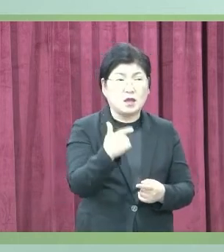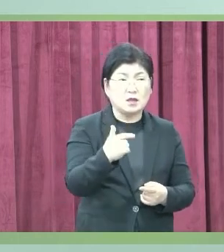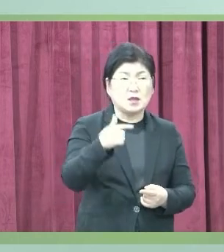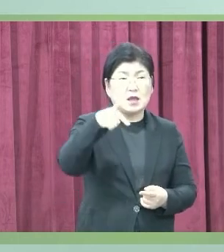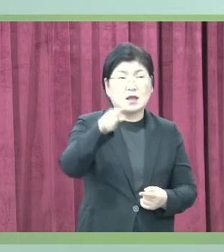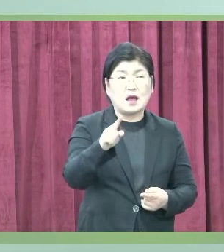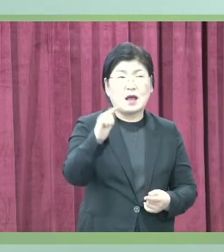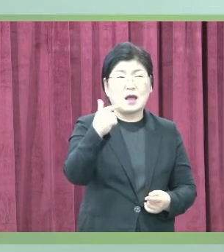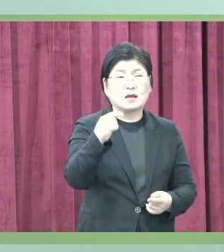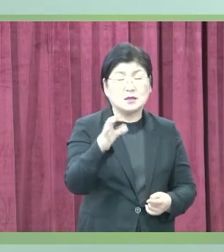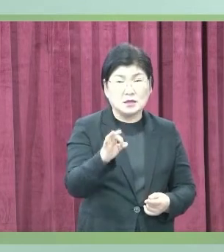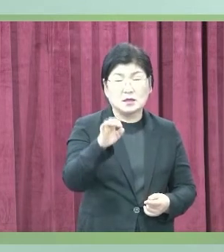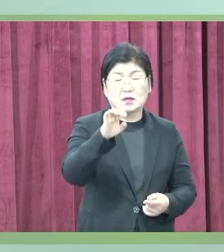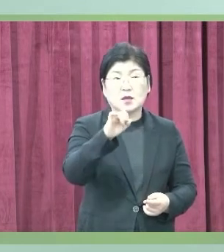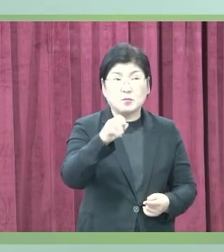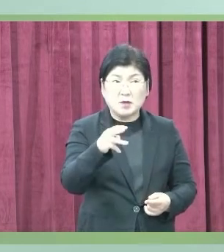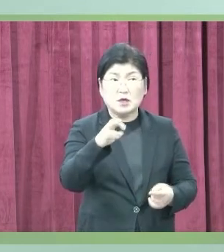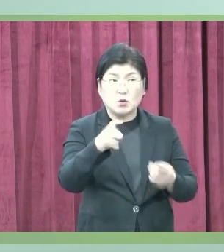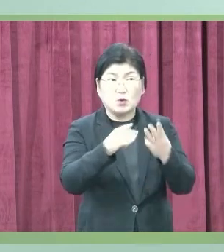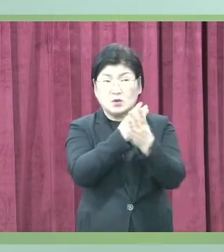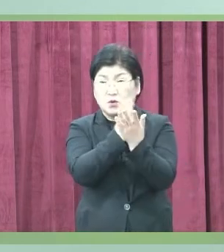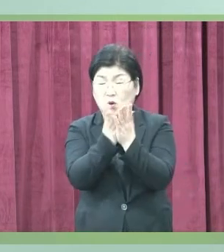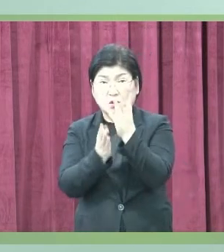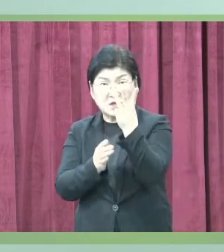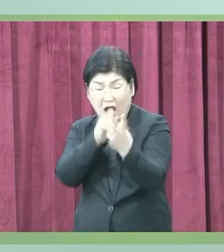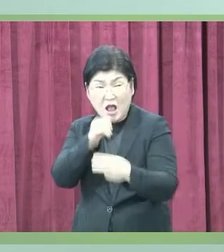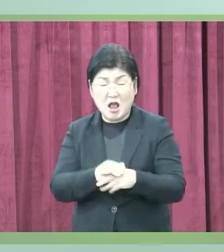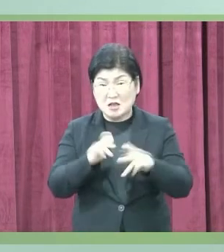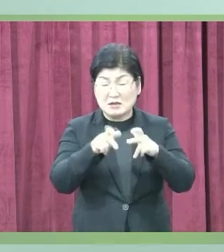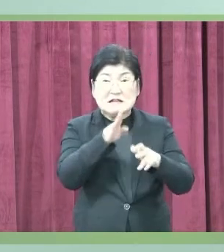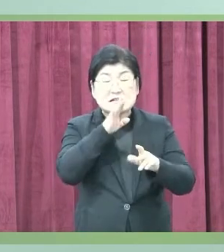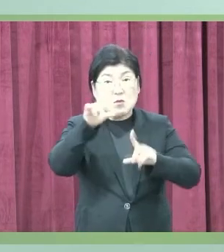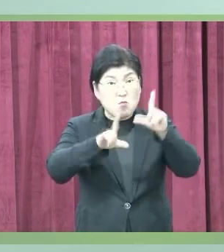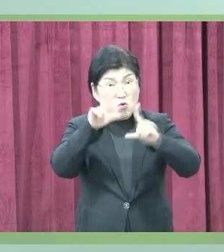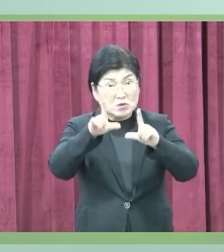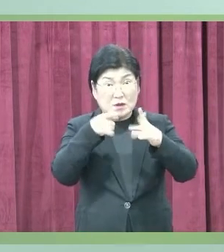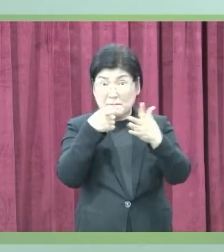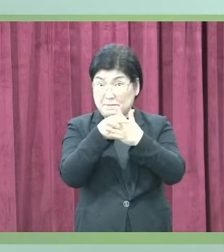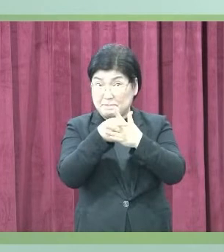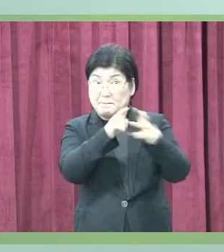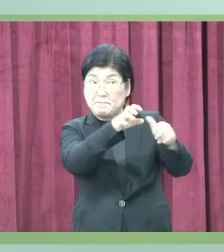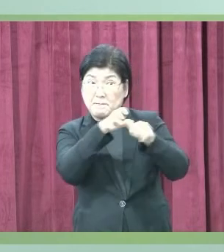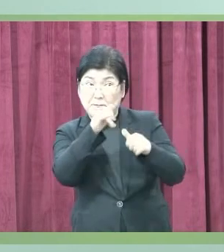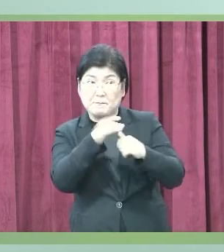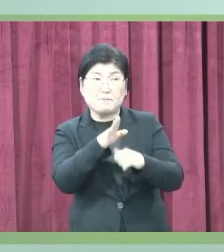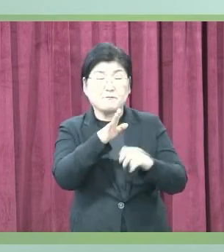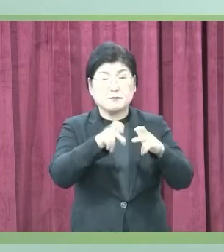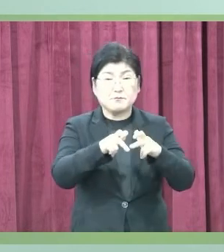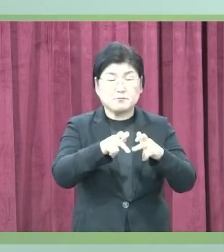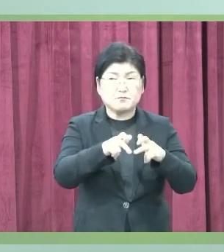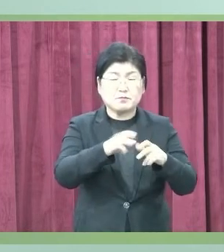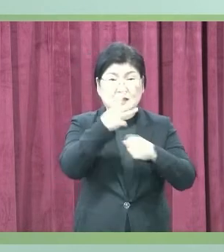변수를 설정하고 투입을 했습니다. 저희가 장애인 실태조사를 이용했다고 말씀을 드렸는데요. 장애인 실태조사는